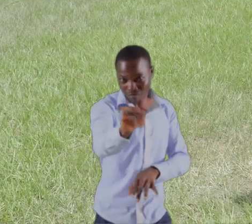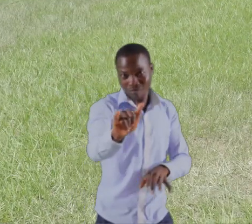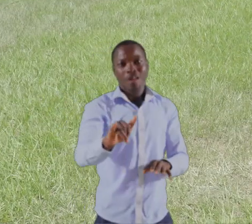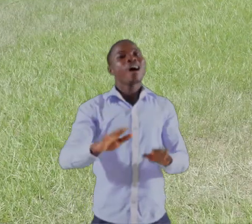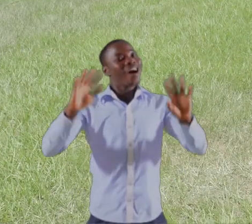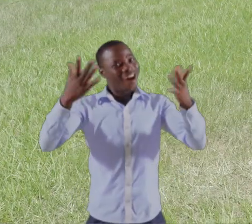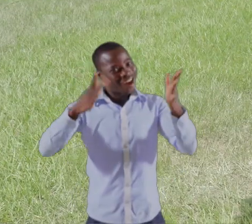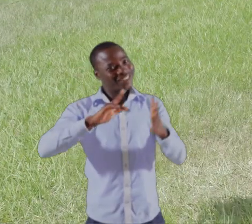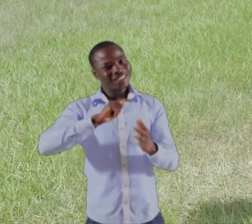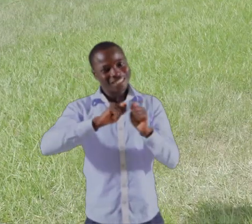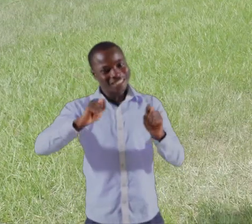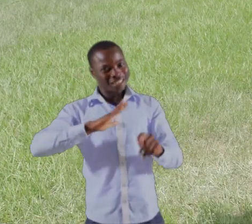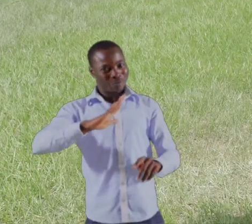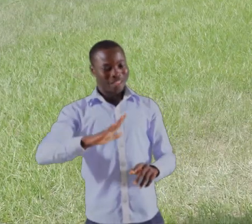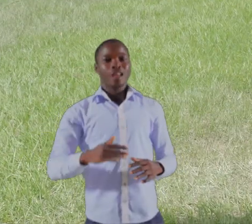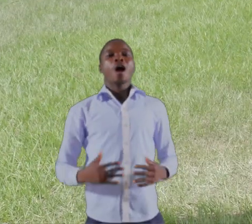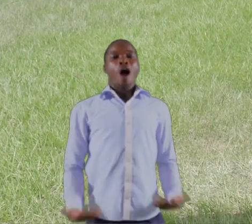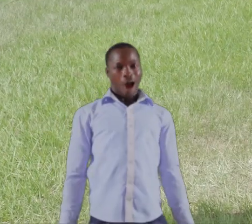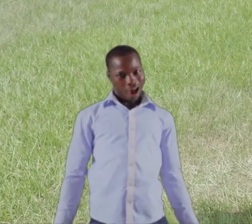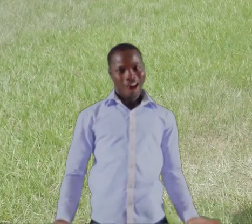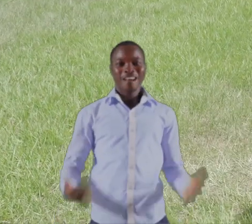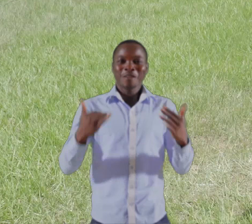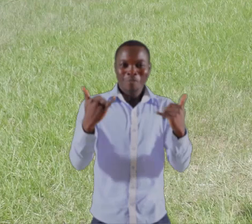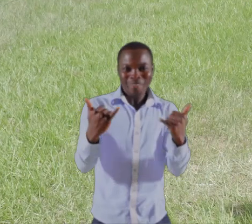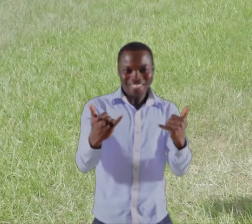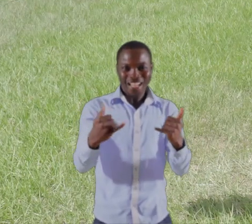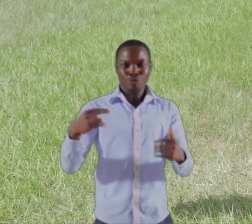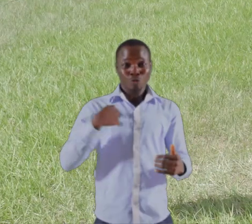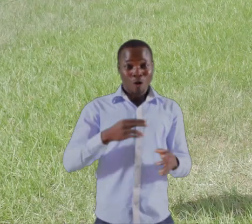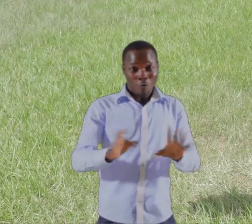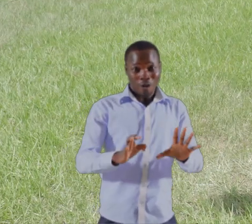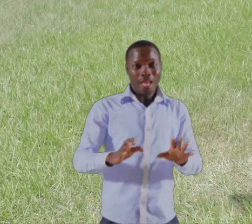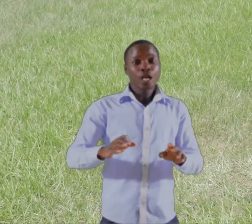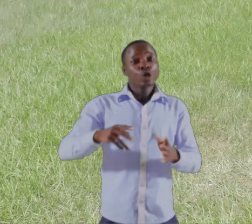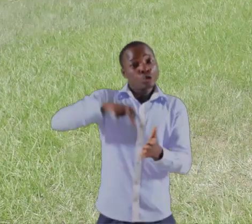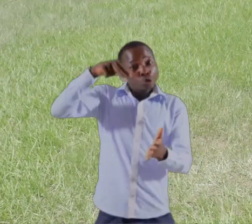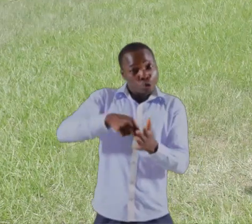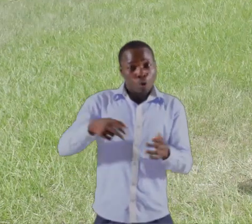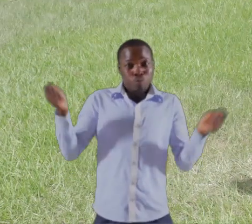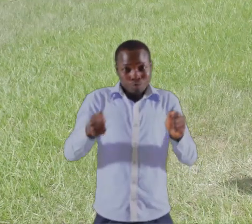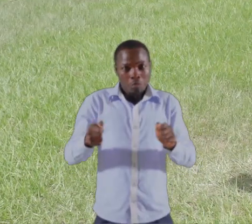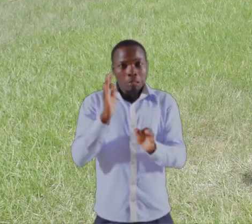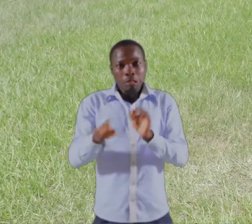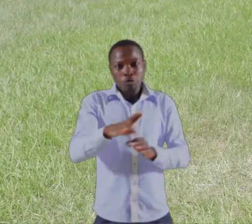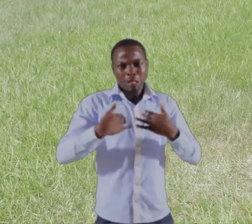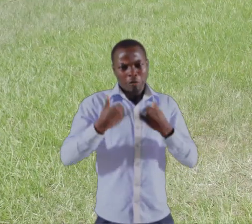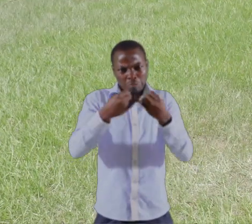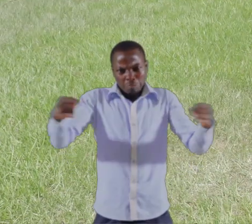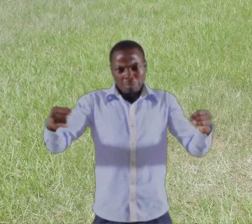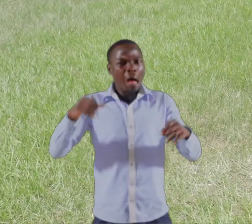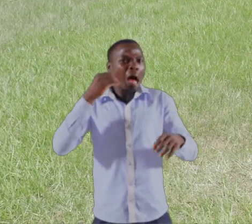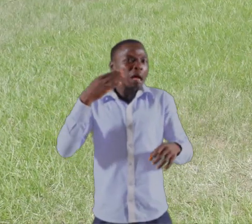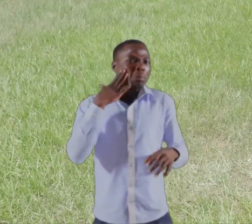c'est très bien, et maintenant, on peut aussi faire le saut à la corde. Si vous avez une corde à la maison, on fait le saut à la